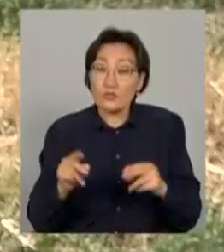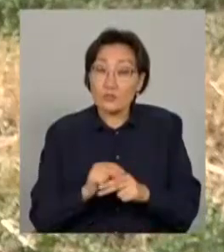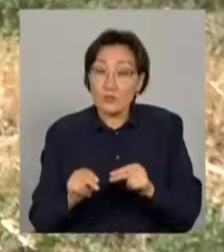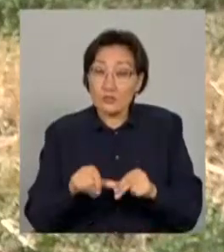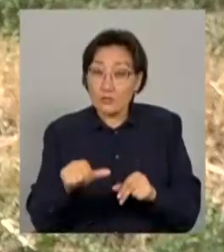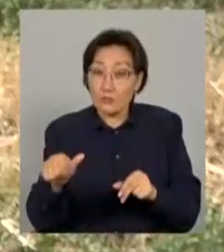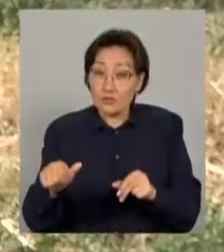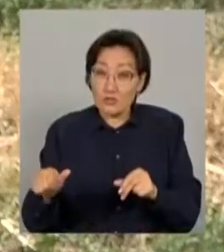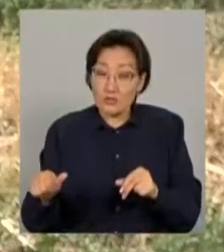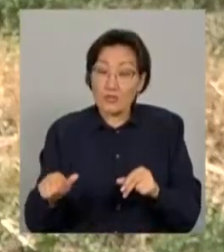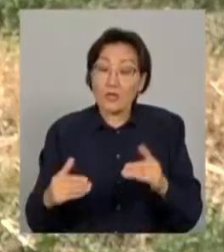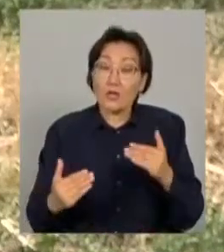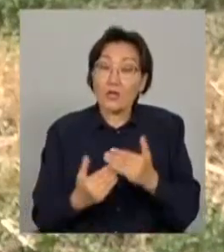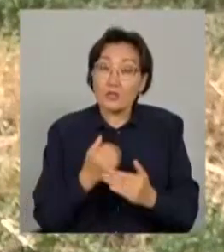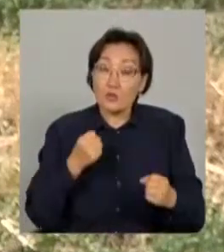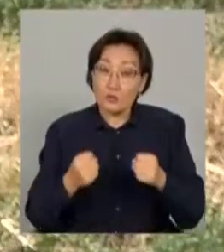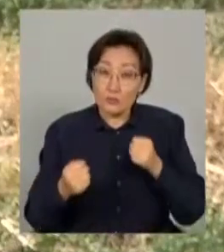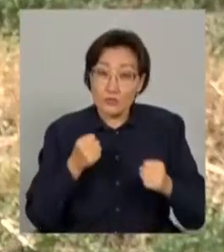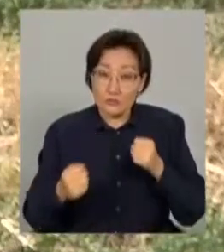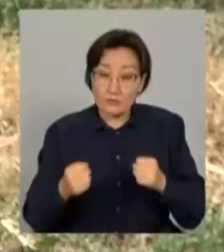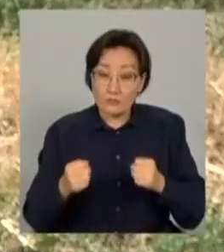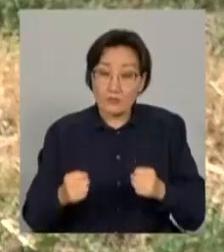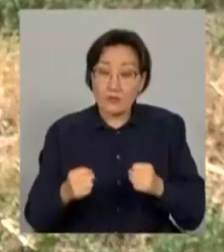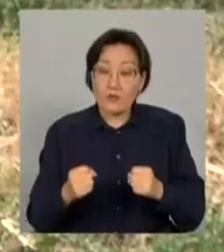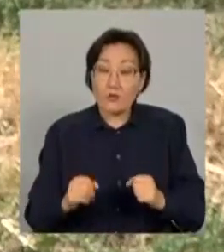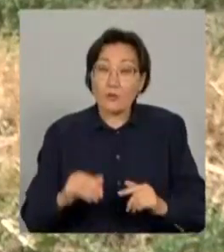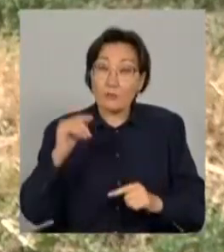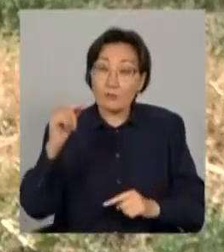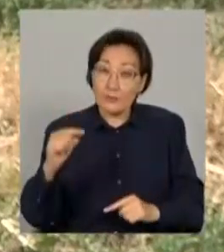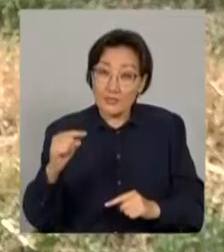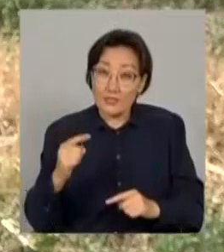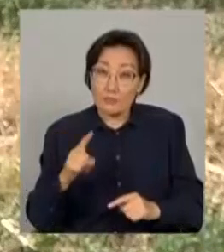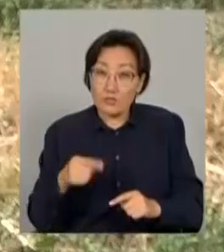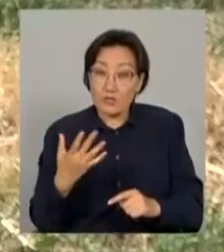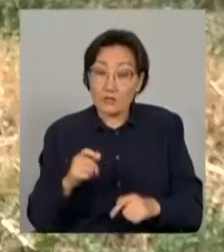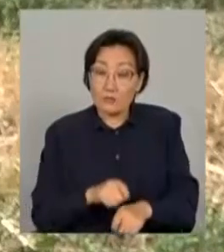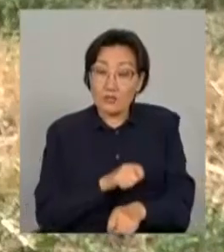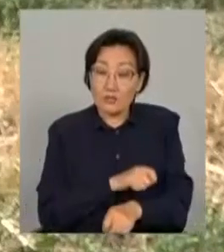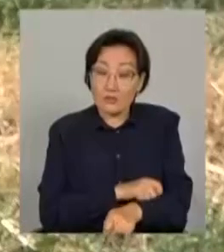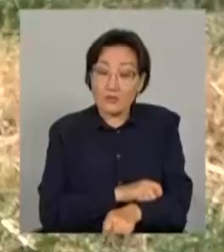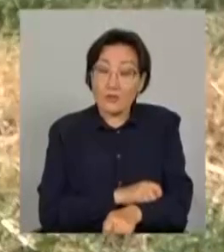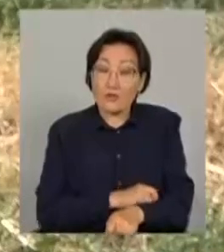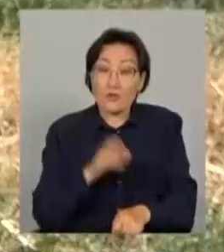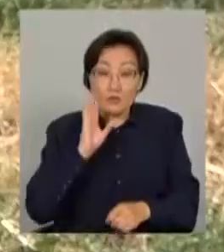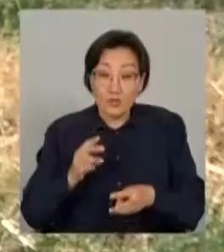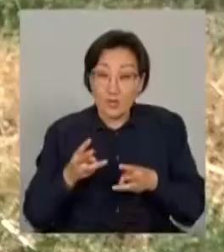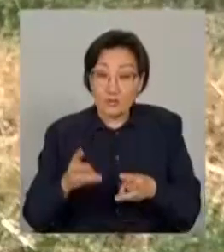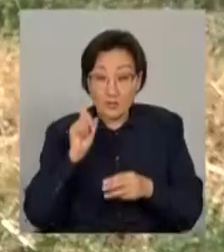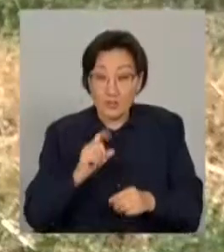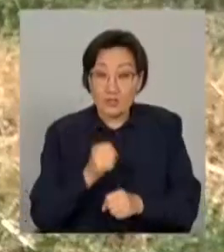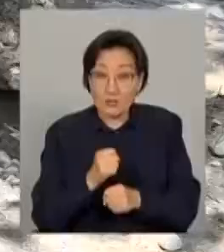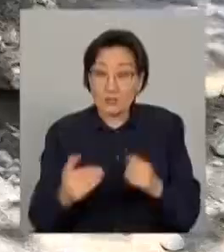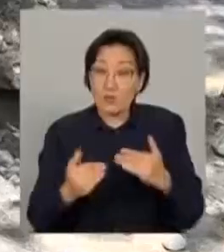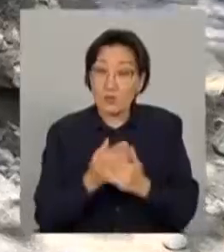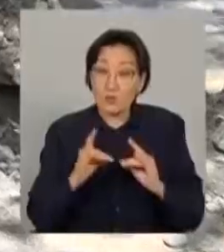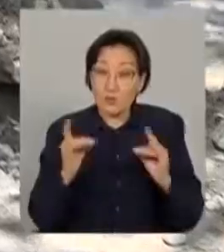жан-жағында бетондап, үлкенірек қып, биіктігін 1,5 метр қып, су өтуі ыңғайлы жасап, сол көпір салайық деп